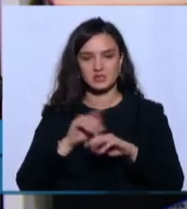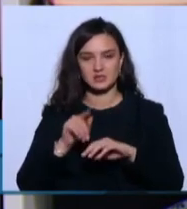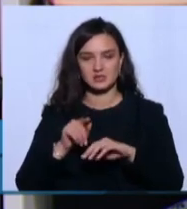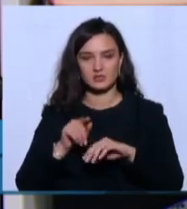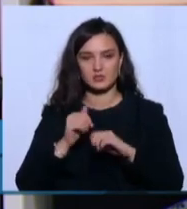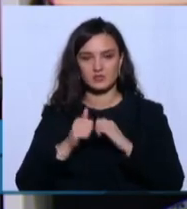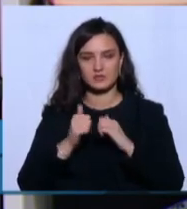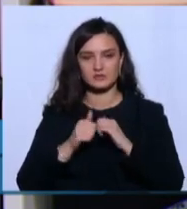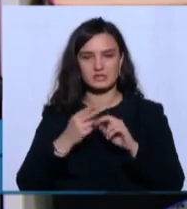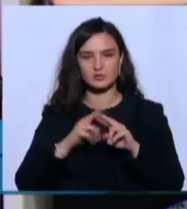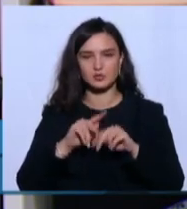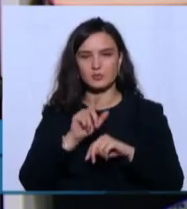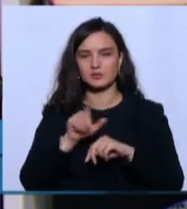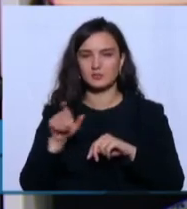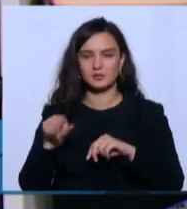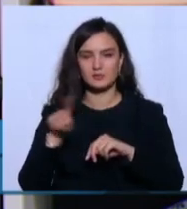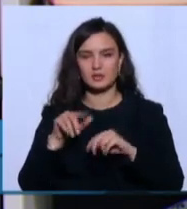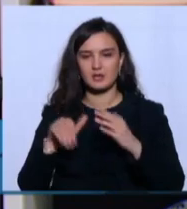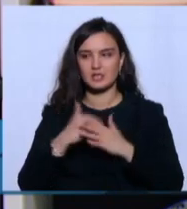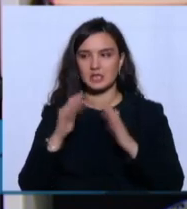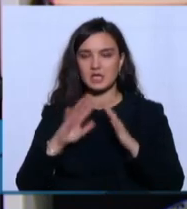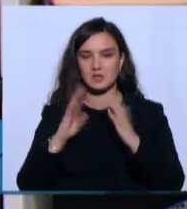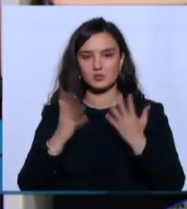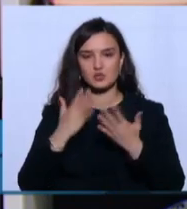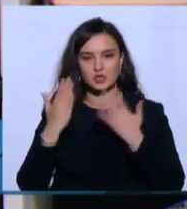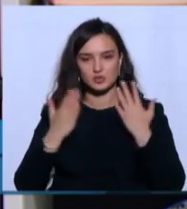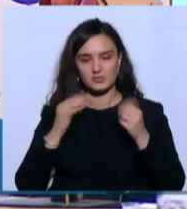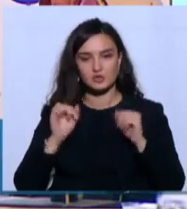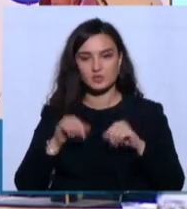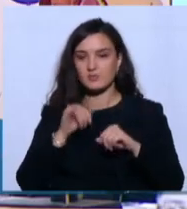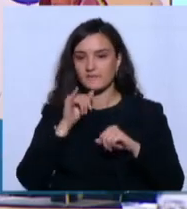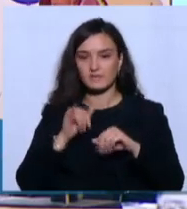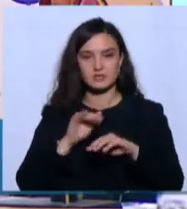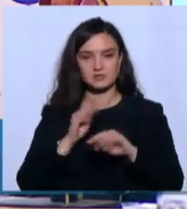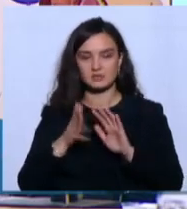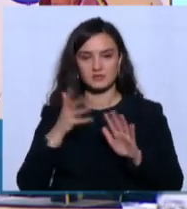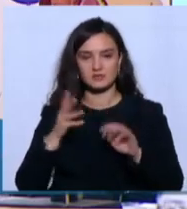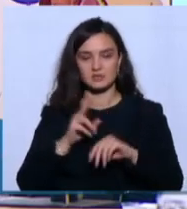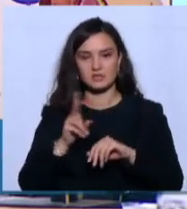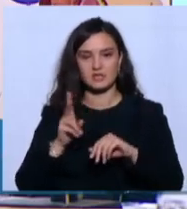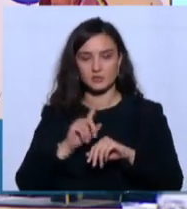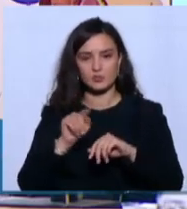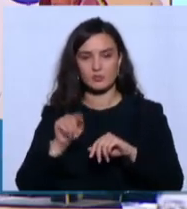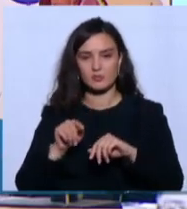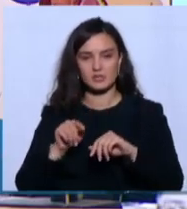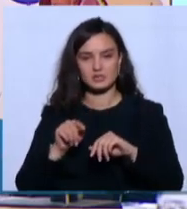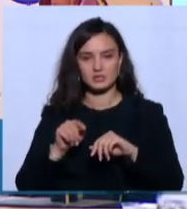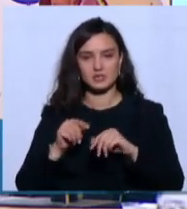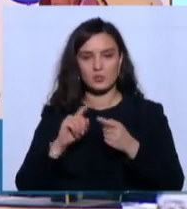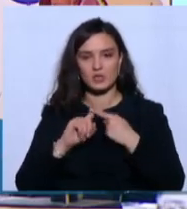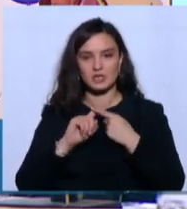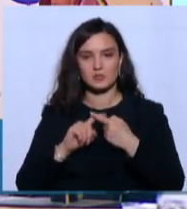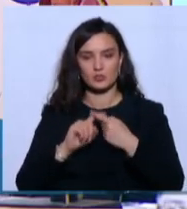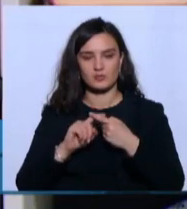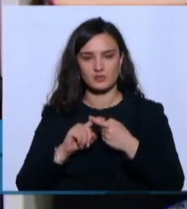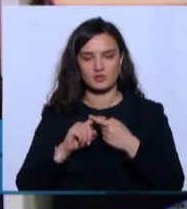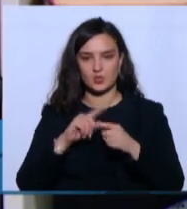დასაფიქსირებელია ყოველთვის, იმიტომ რომ ადამიანები ახალ გარემოში ერთობიან და შეიძლება ვერც დააფიქსიროს ვიღაცამ, რომ მას გაუზერელ და